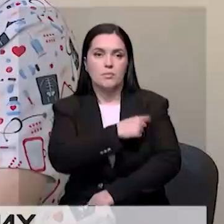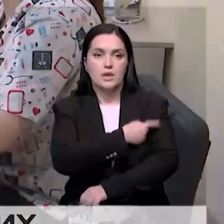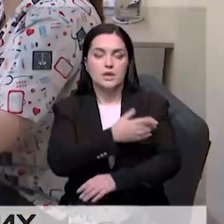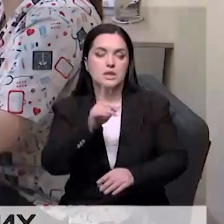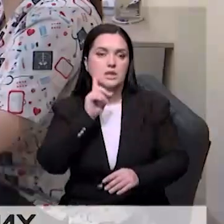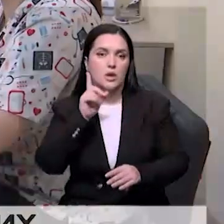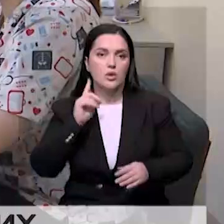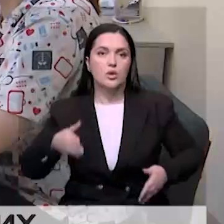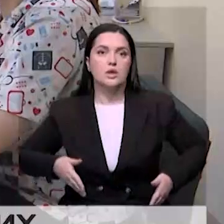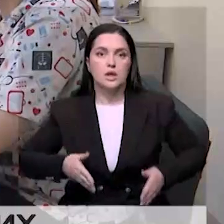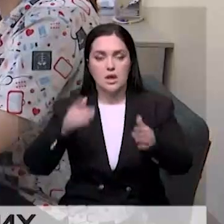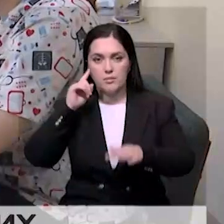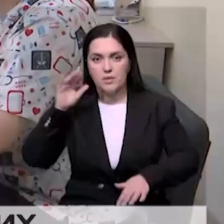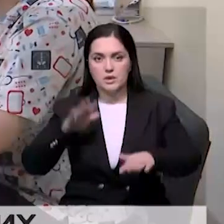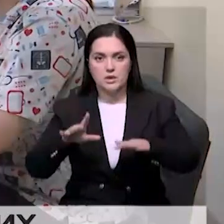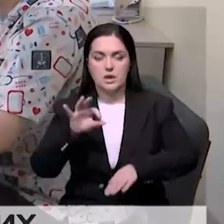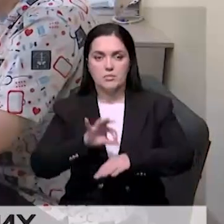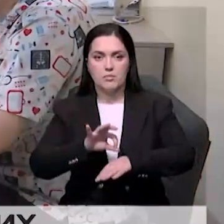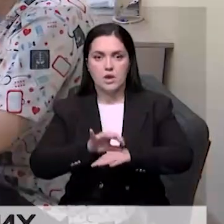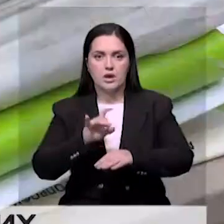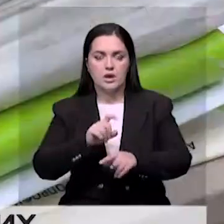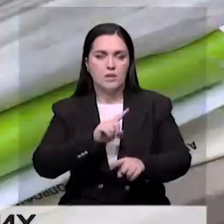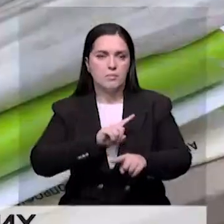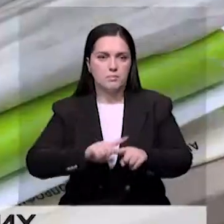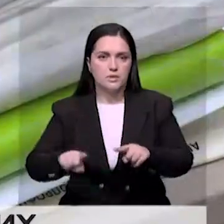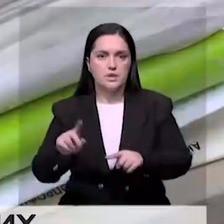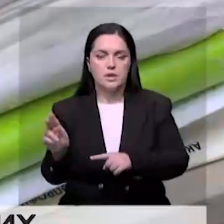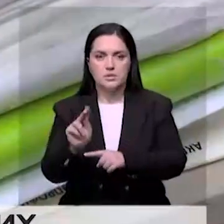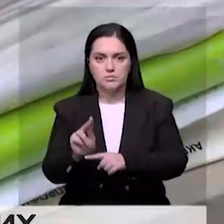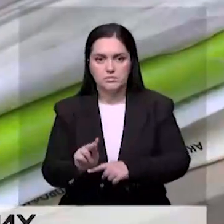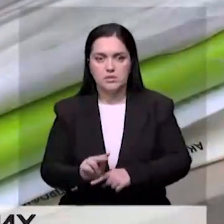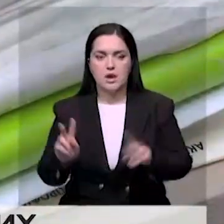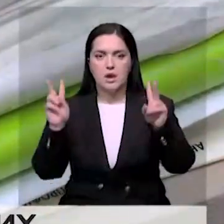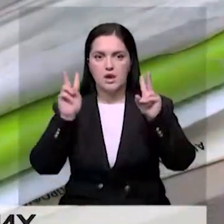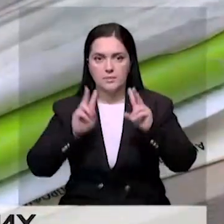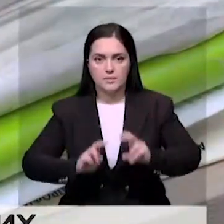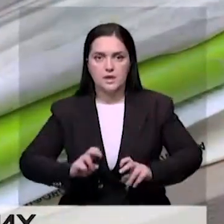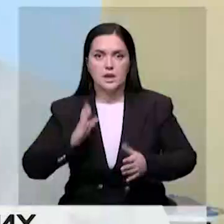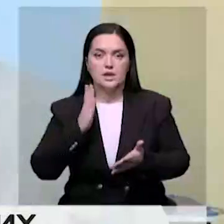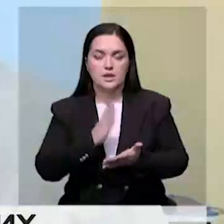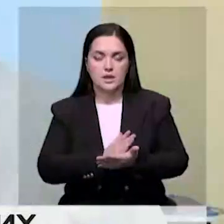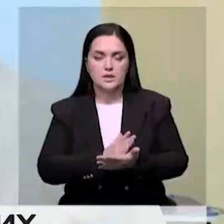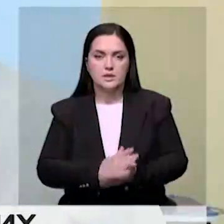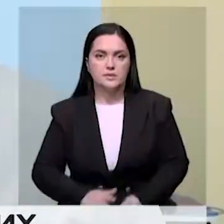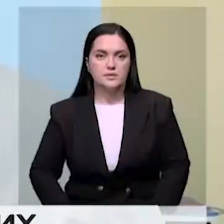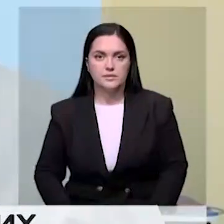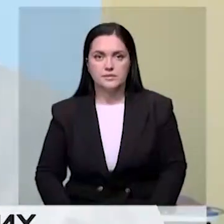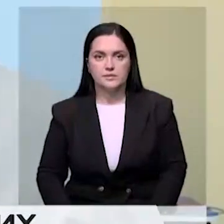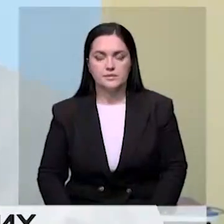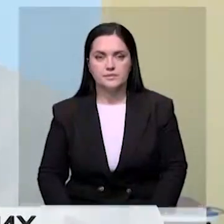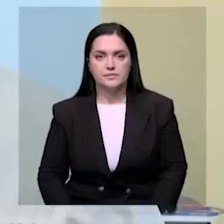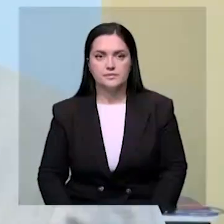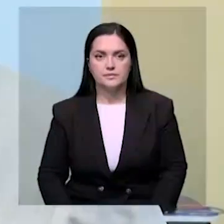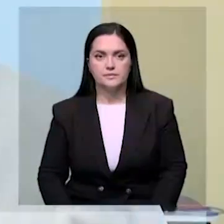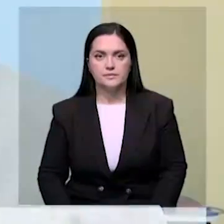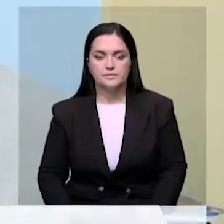зеленого коридора. При подозрении на онкологию пациент в кратчайшие сроки проходит необходимые обследования и начинает получать лечение. У нас сейчас создан